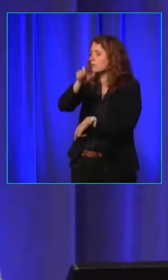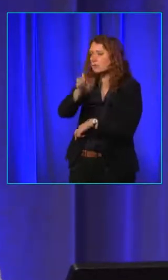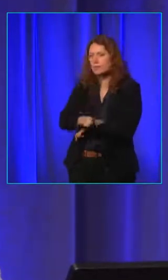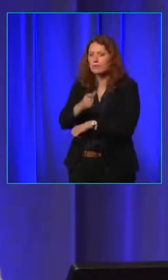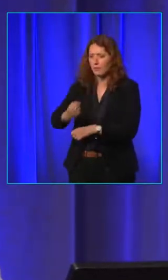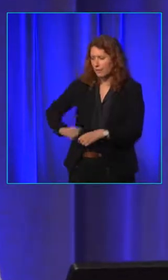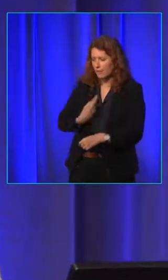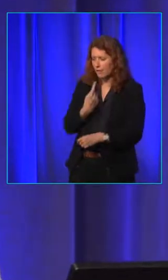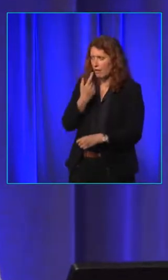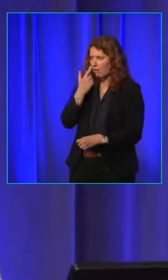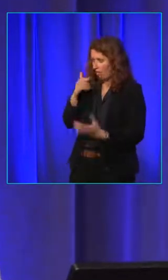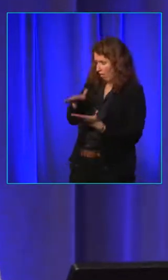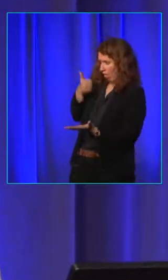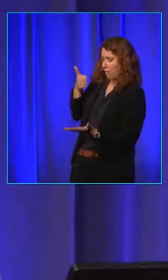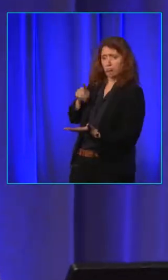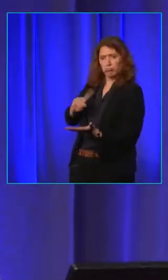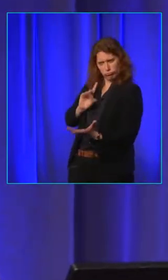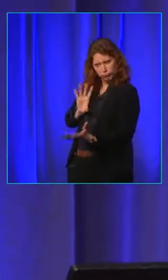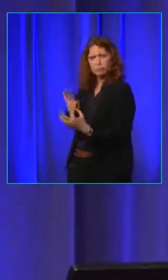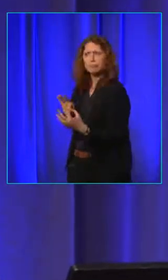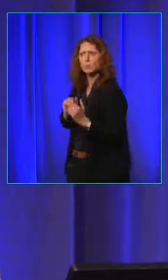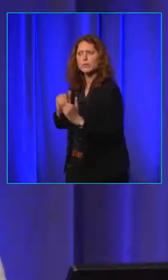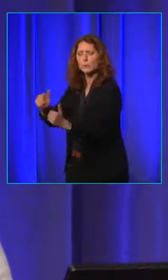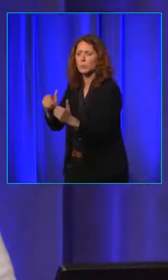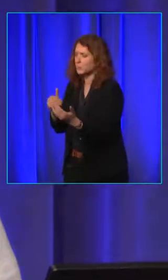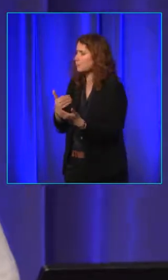cohésion. Ça répond à votre question ?